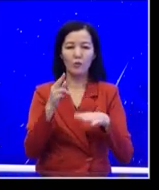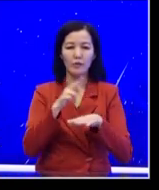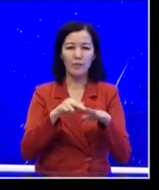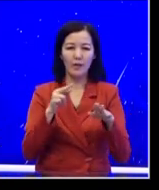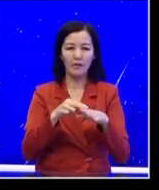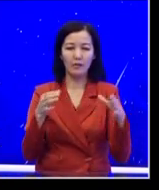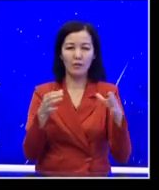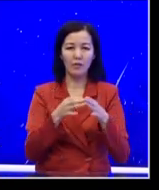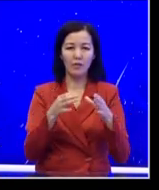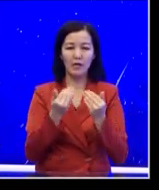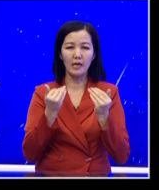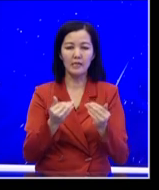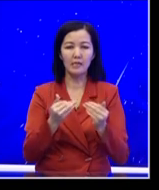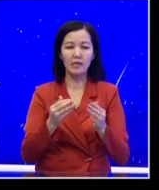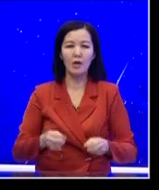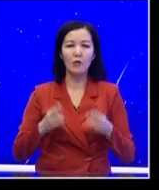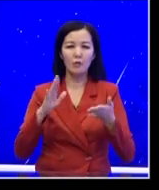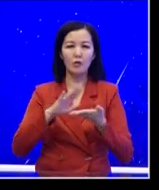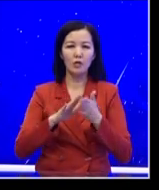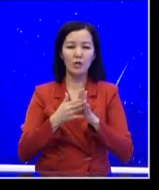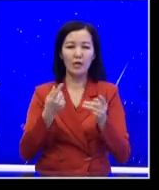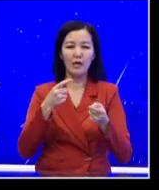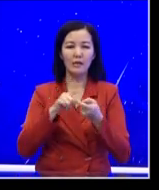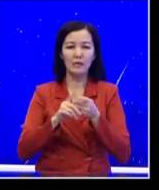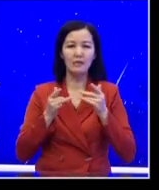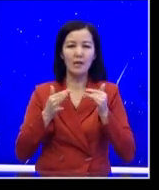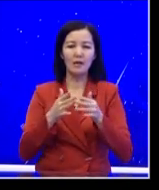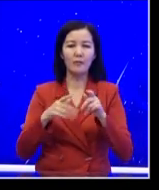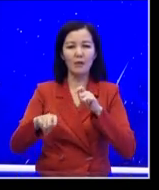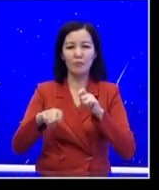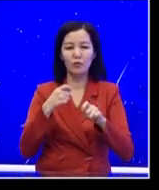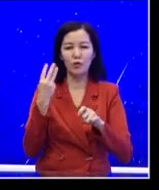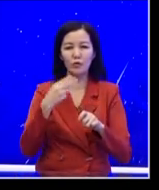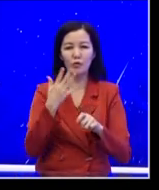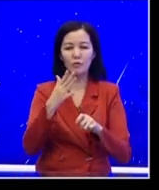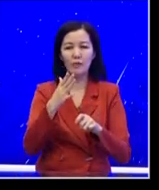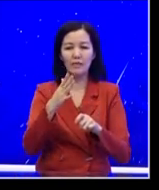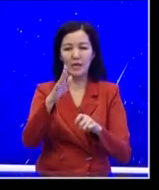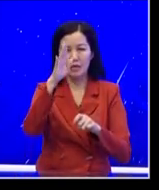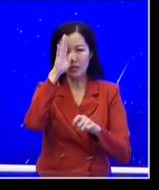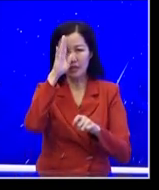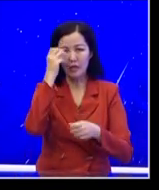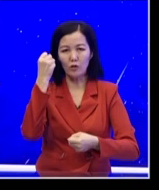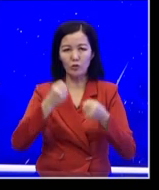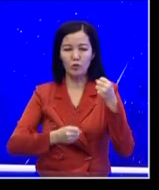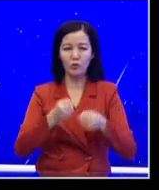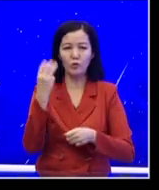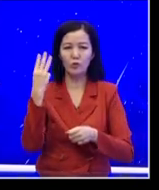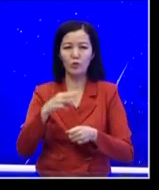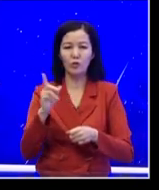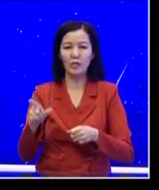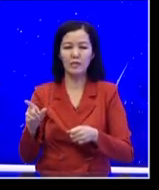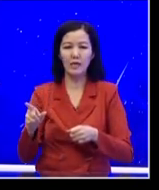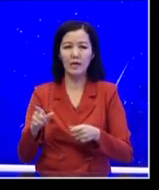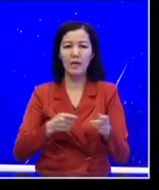полиция департаменті өкілдерінің ақпарынша, елдегі төтенше жағдай талаптарын бұзған үшін 35 жастағы жүргізуші мен 30 жастағы